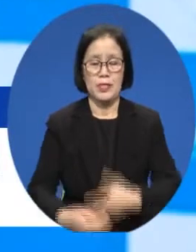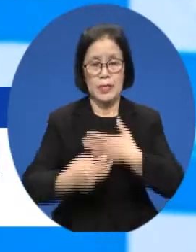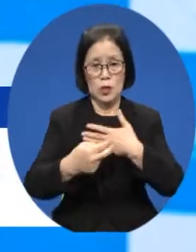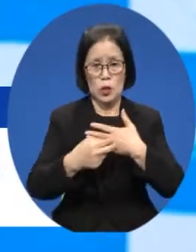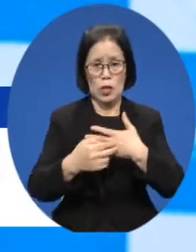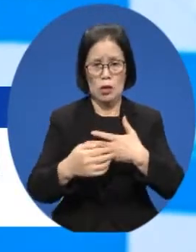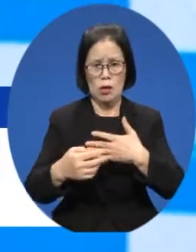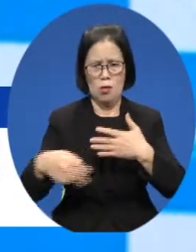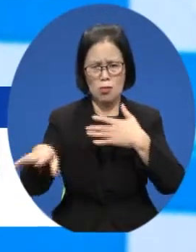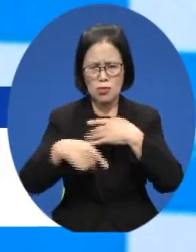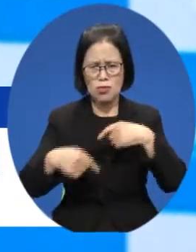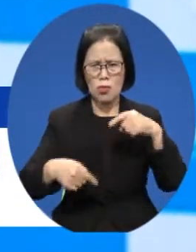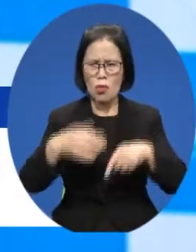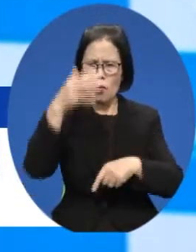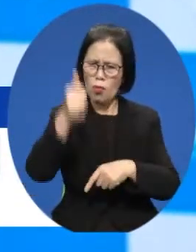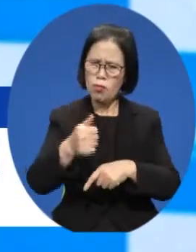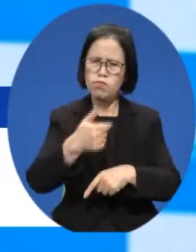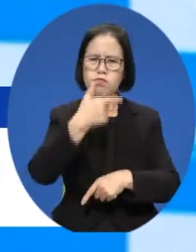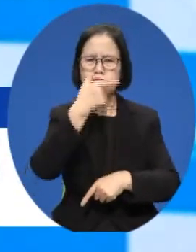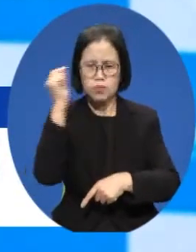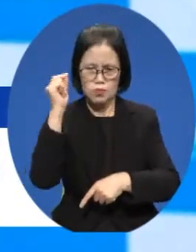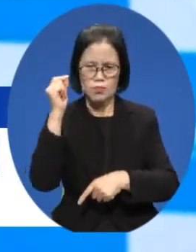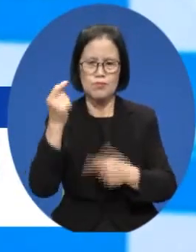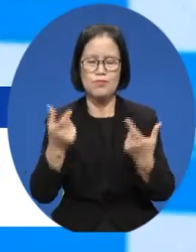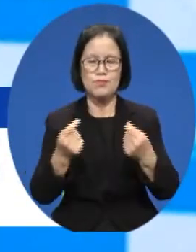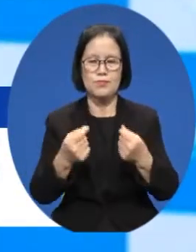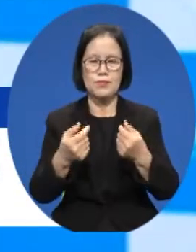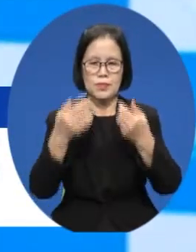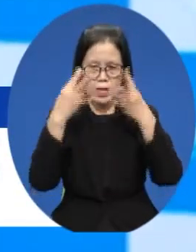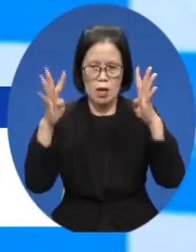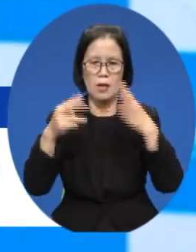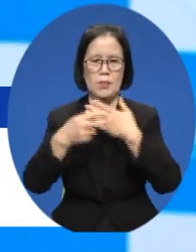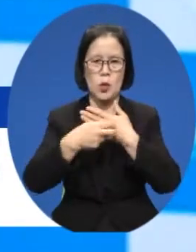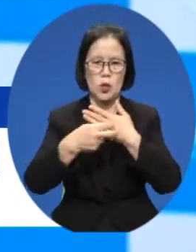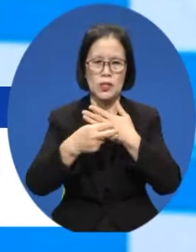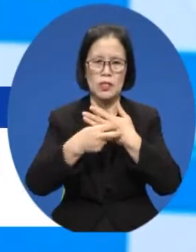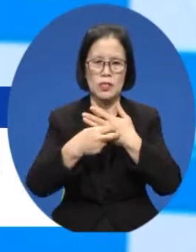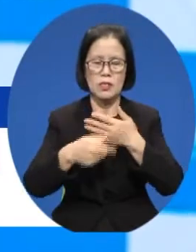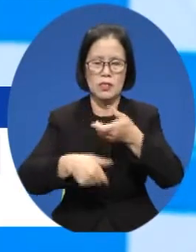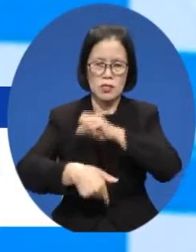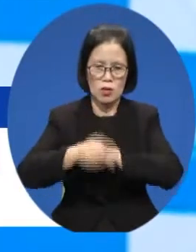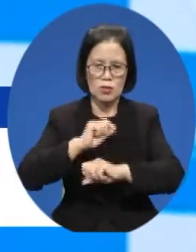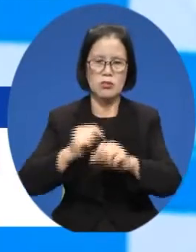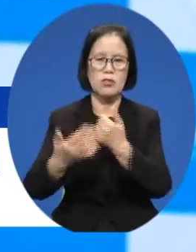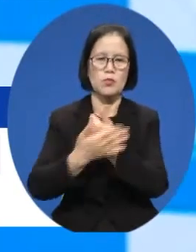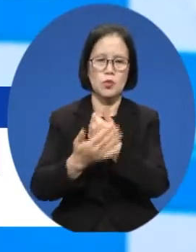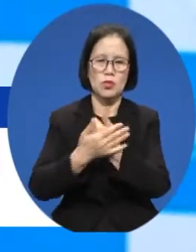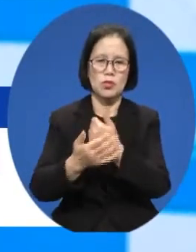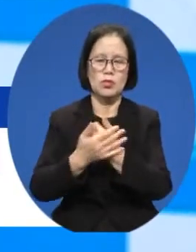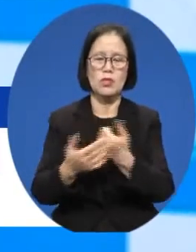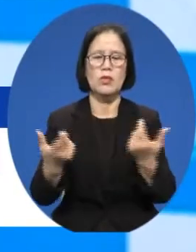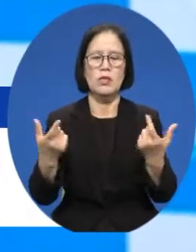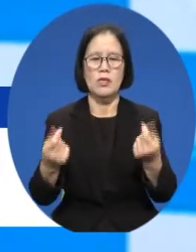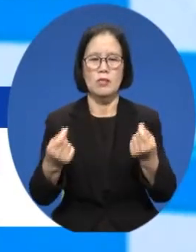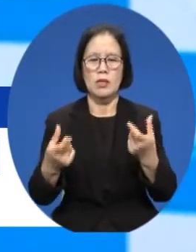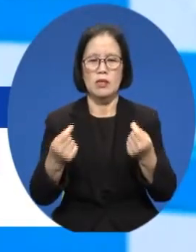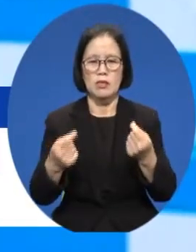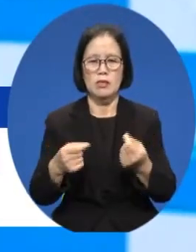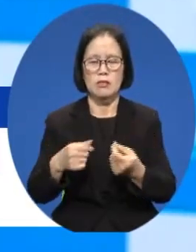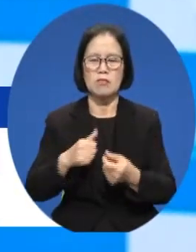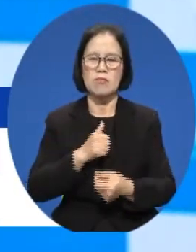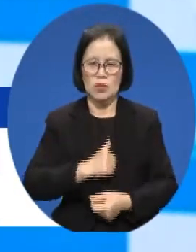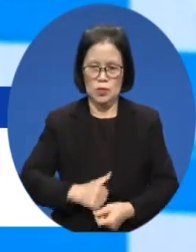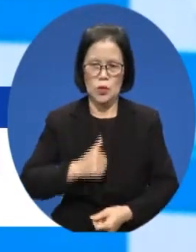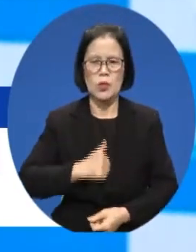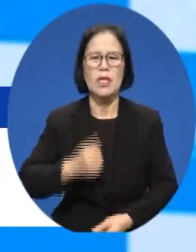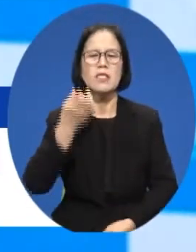타워는 그동안 사실은 좀 약한 것 같아요 우리 금이 우리의 끔 대학병원 들에 자마 적극 협조해 주셔서 이만큼 까지